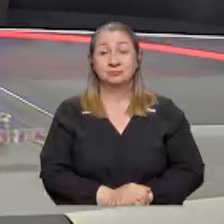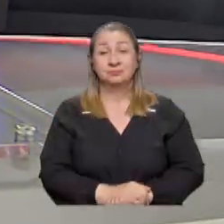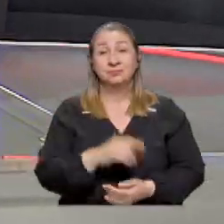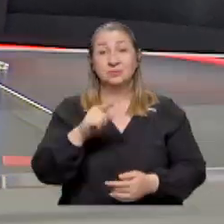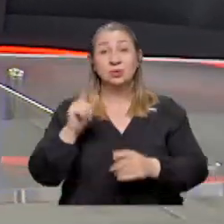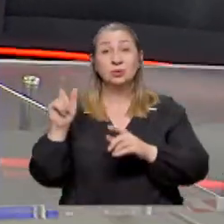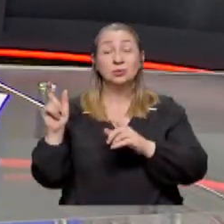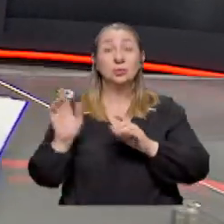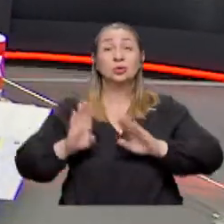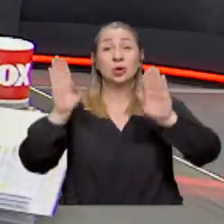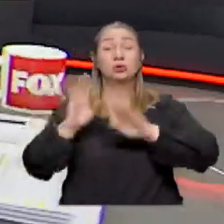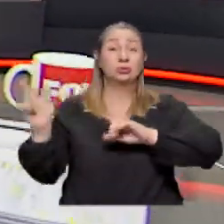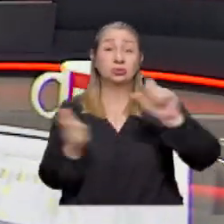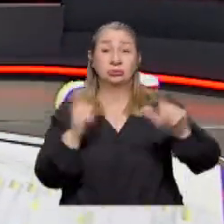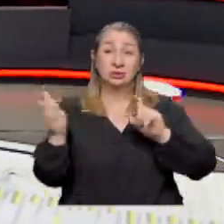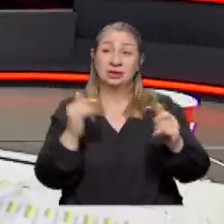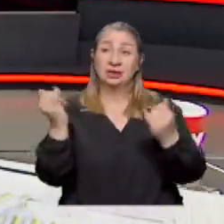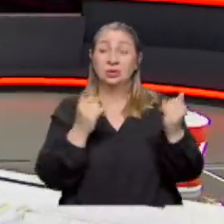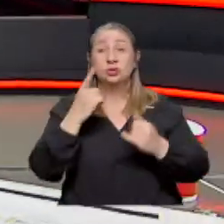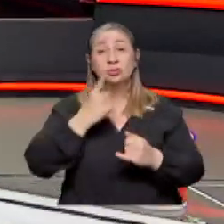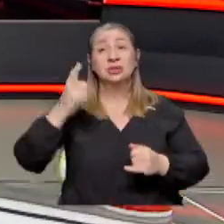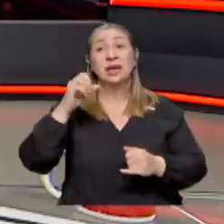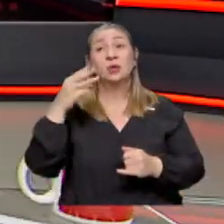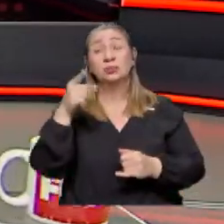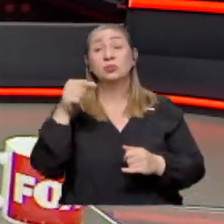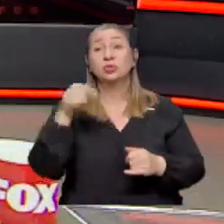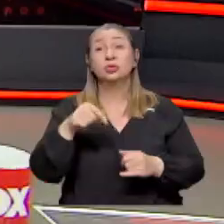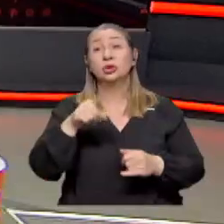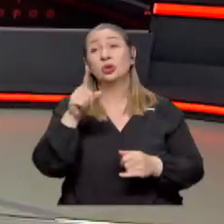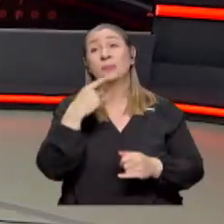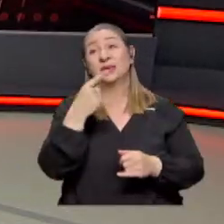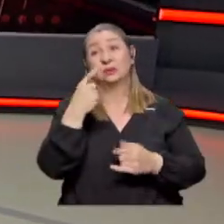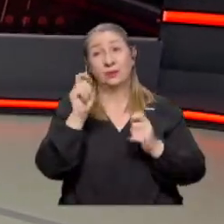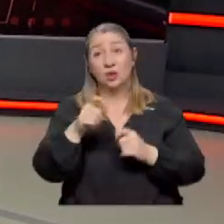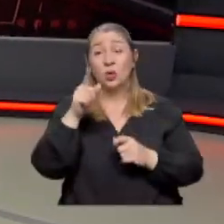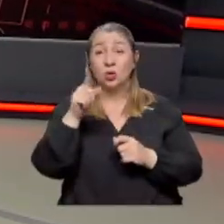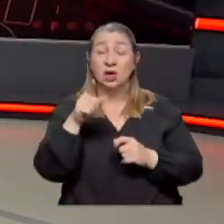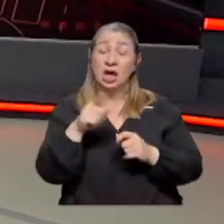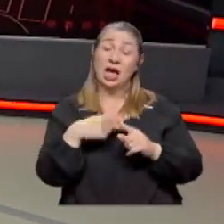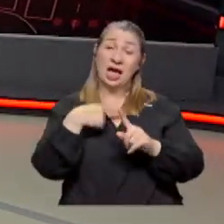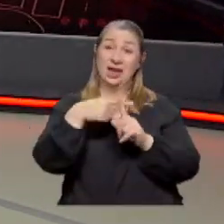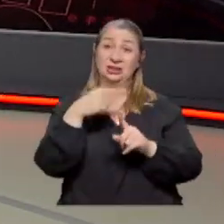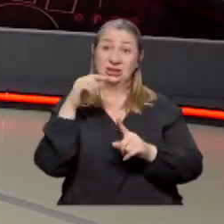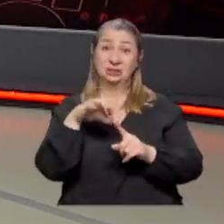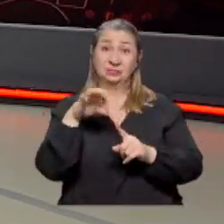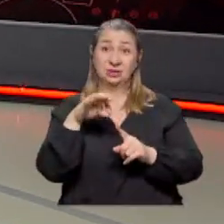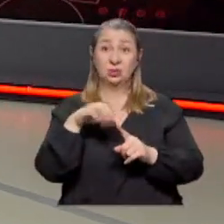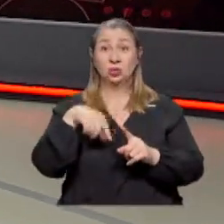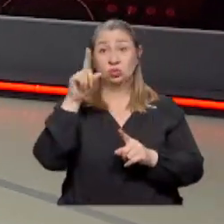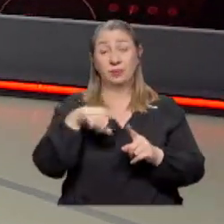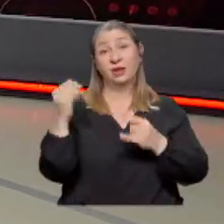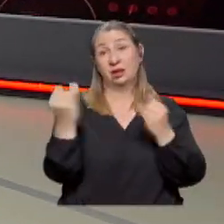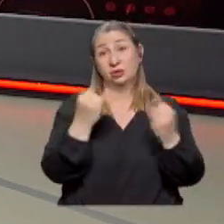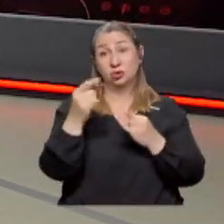Şimdi göç tartışmasına gelelim bir de. Cumhurbaşkanı Erdoğan bugün de şöyle bir demeç verdi ve o da ayrıca şimdi gündemde